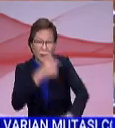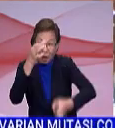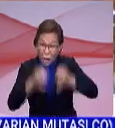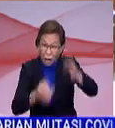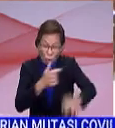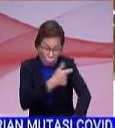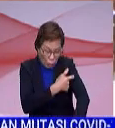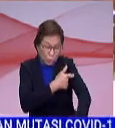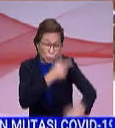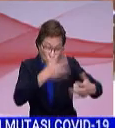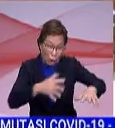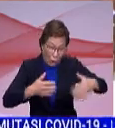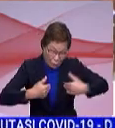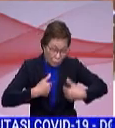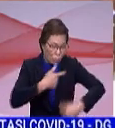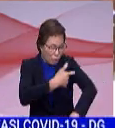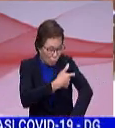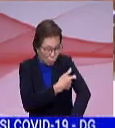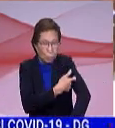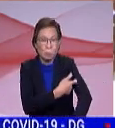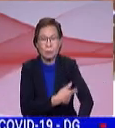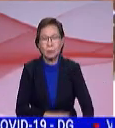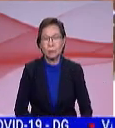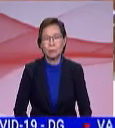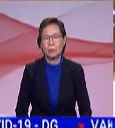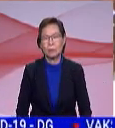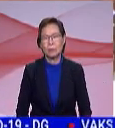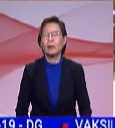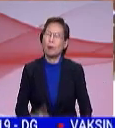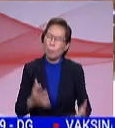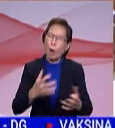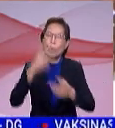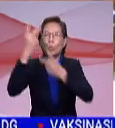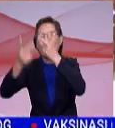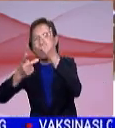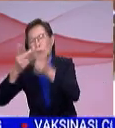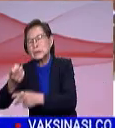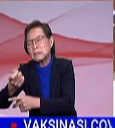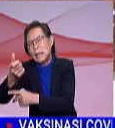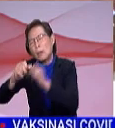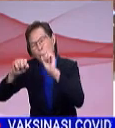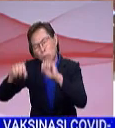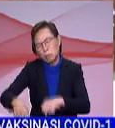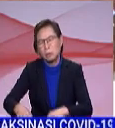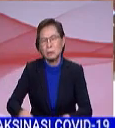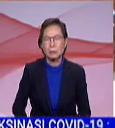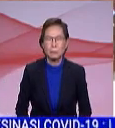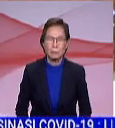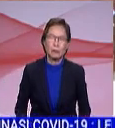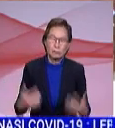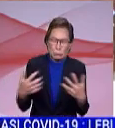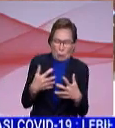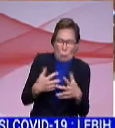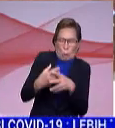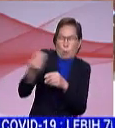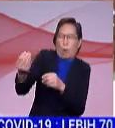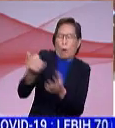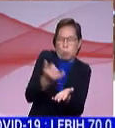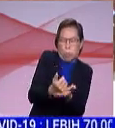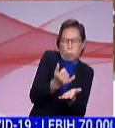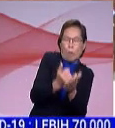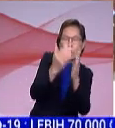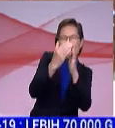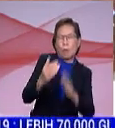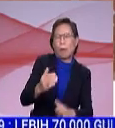ramai-ramai vaksin ada, jadi kita tak nak pergi sekejap jalan ke pun bolehlah. Ha, ini kita takut tak